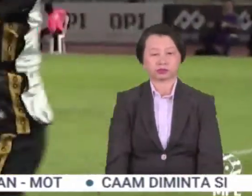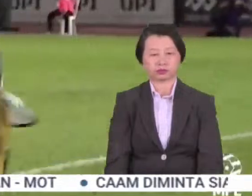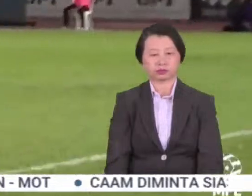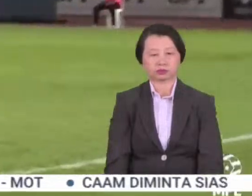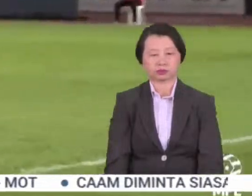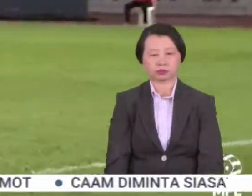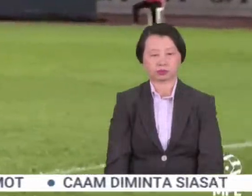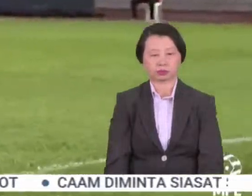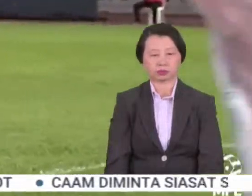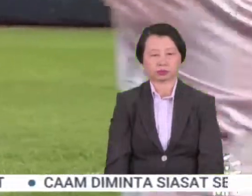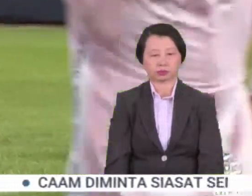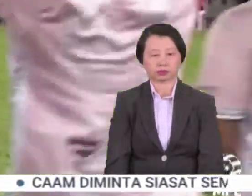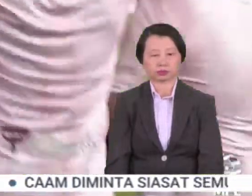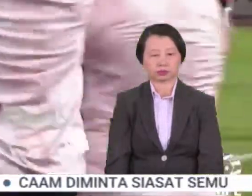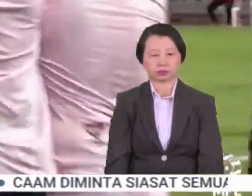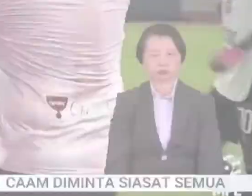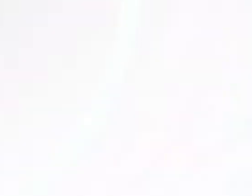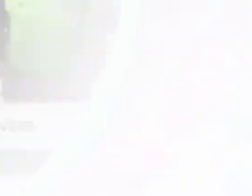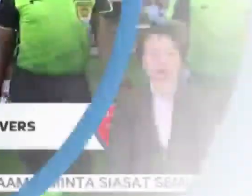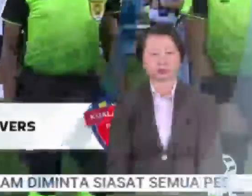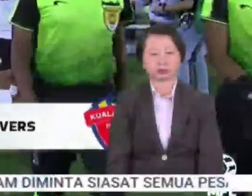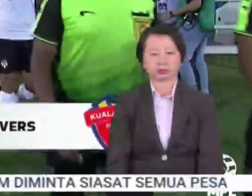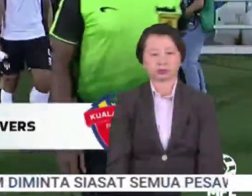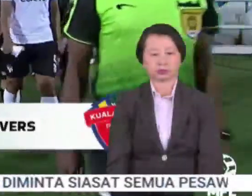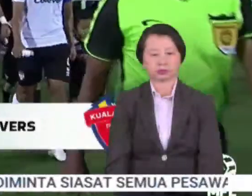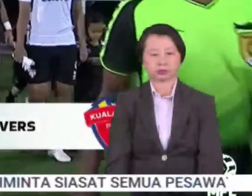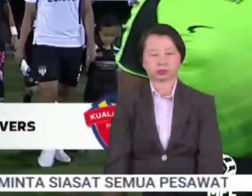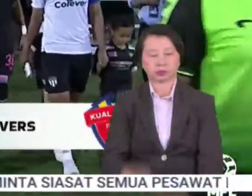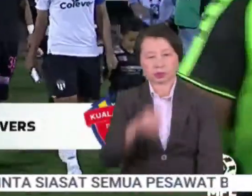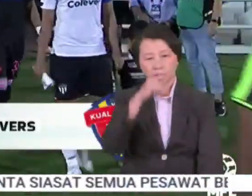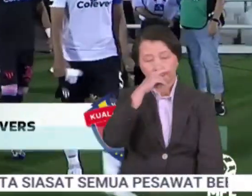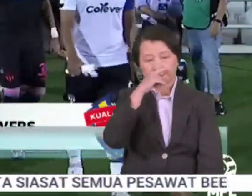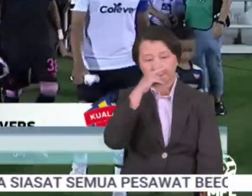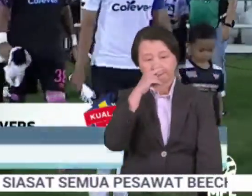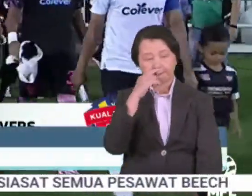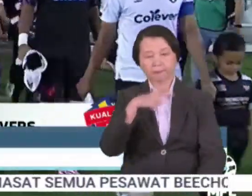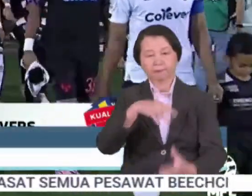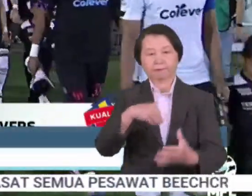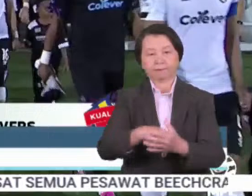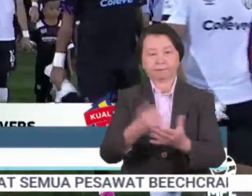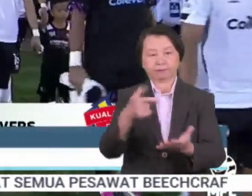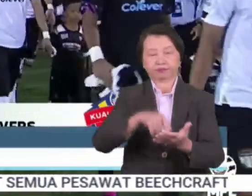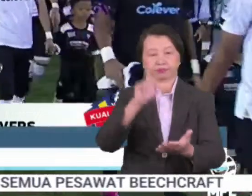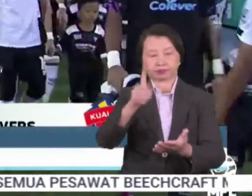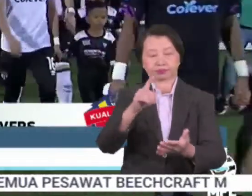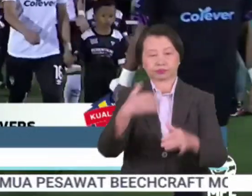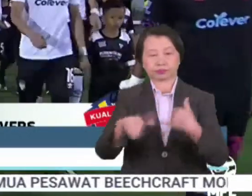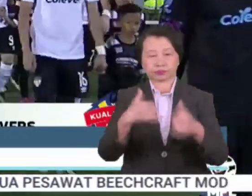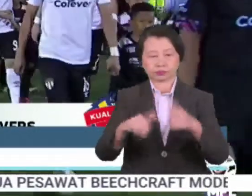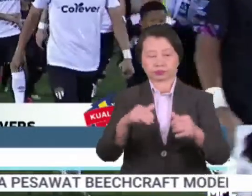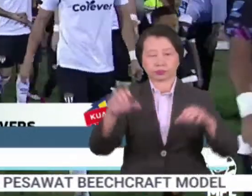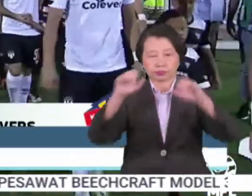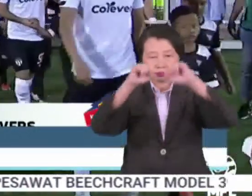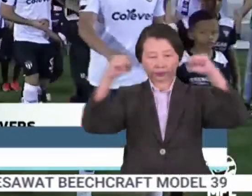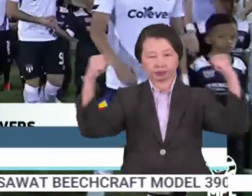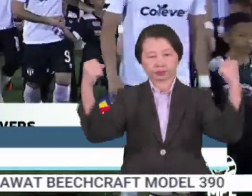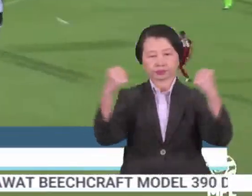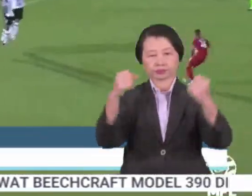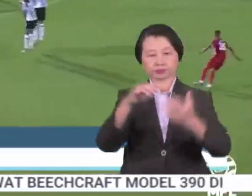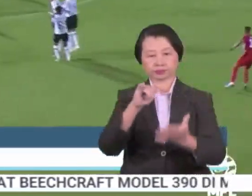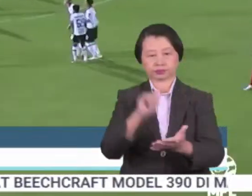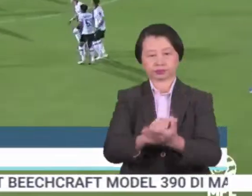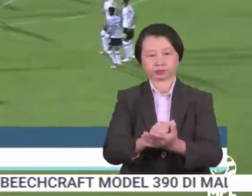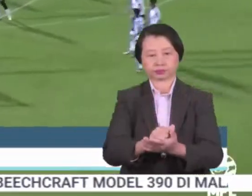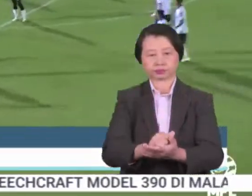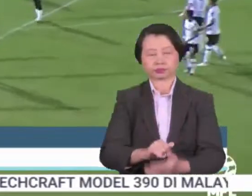diserakan tapi ay dalam satu lagi aksi di stadium Sultan Mizan